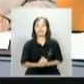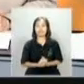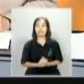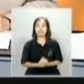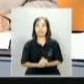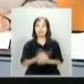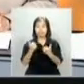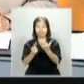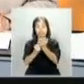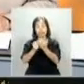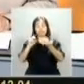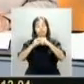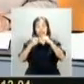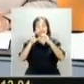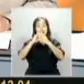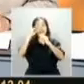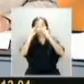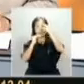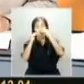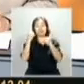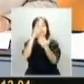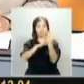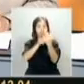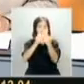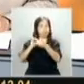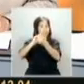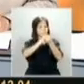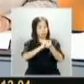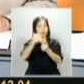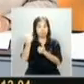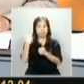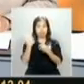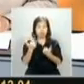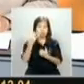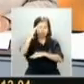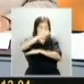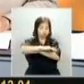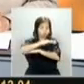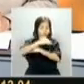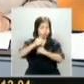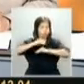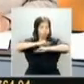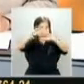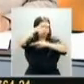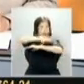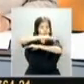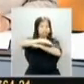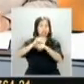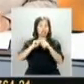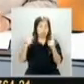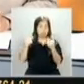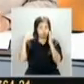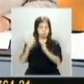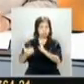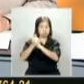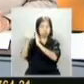การแก้ปัญหาความเหลื่อมล้ำนั้นเป็นหนึ่งในแผนปรองดองของนายกรัฐมนตรีซึ่งเราจะได้รับฟังกันในเย็นวันนี้นะคะแต่ว่ามีความเห็นจากนักวิชาการในเรื่